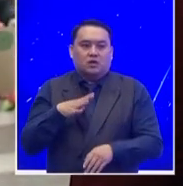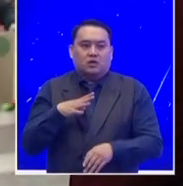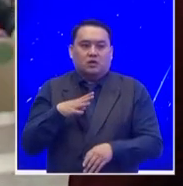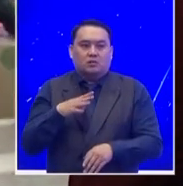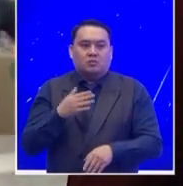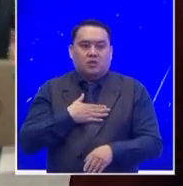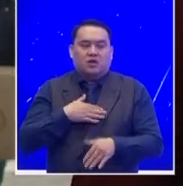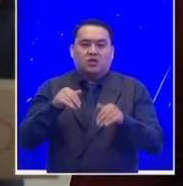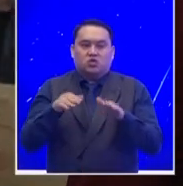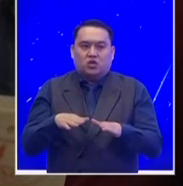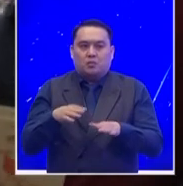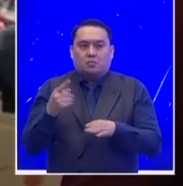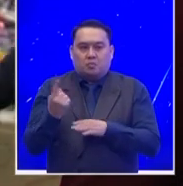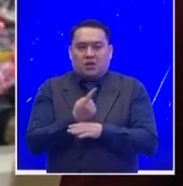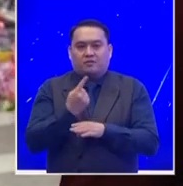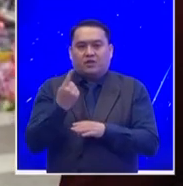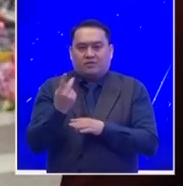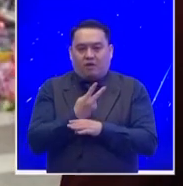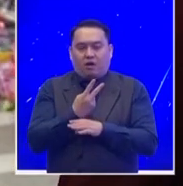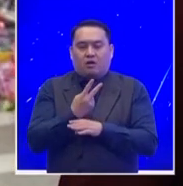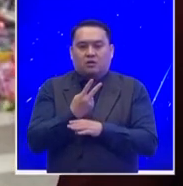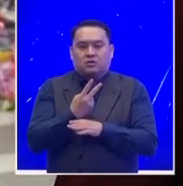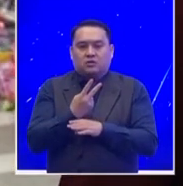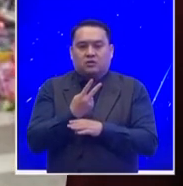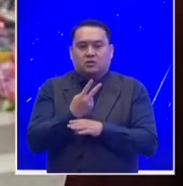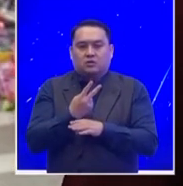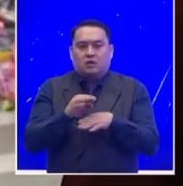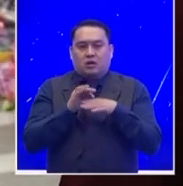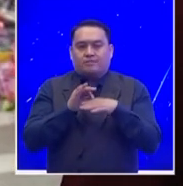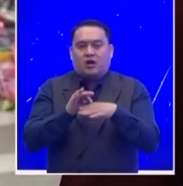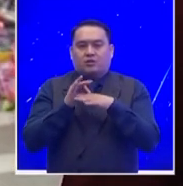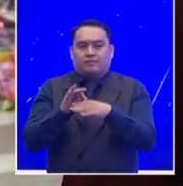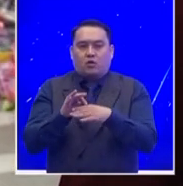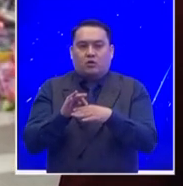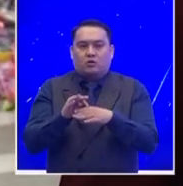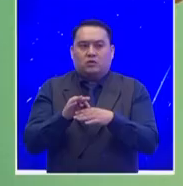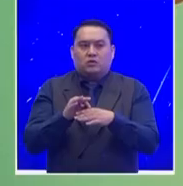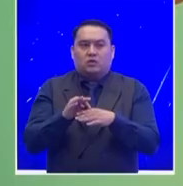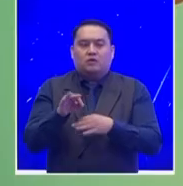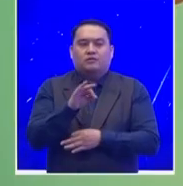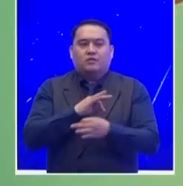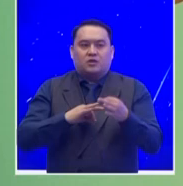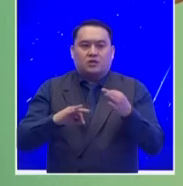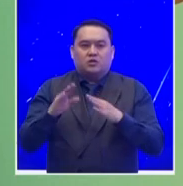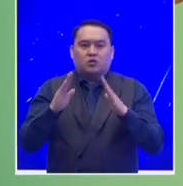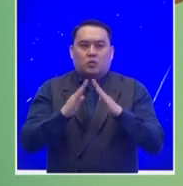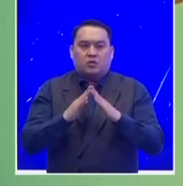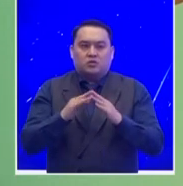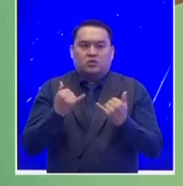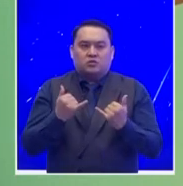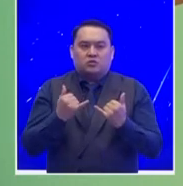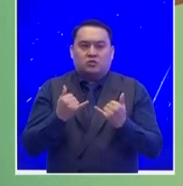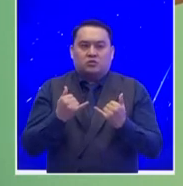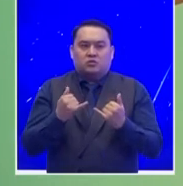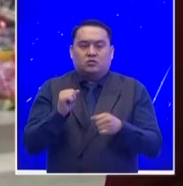мы решили первые 2 выезда, мы сделали, отвозили именно в детский дом, получается. А сейчас так не застаивается